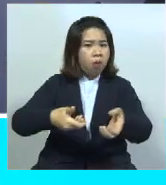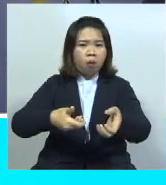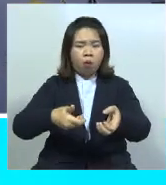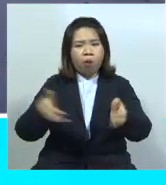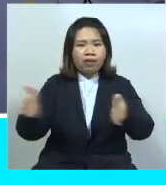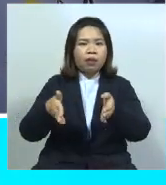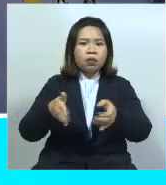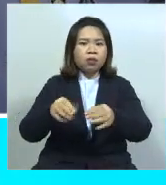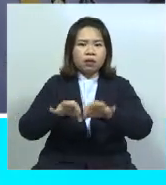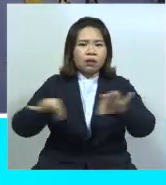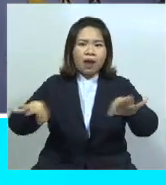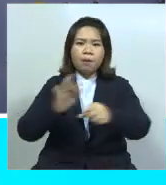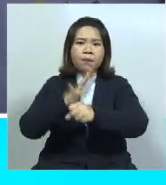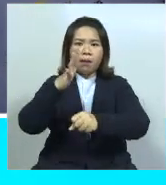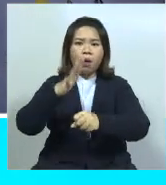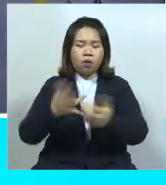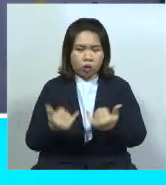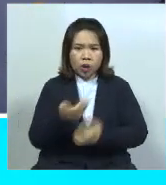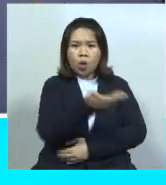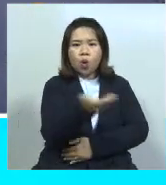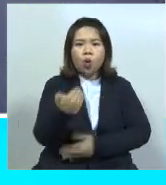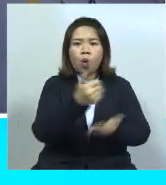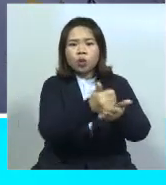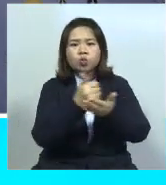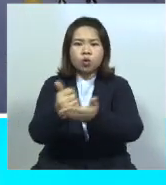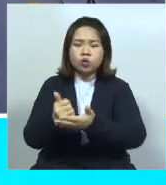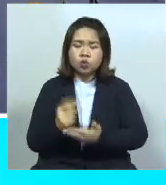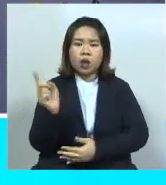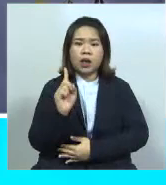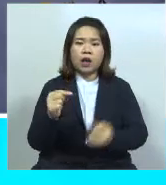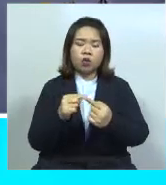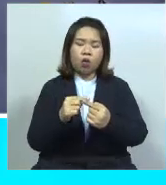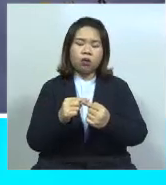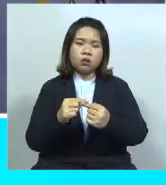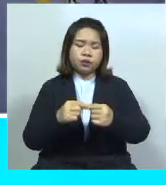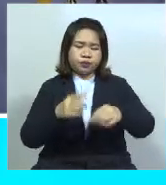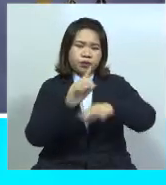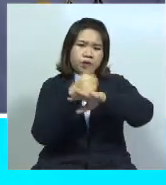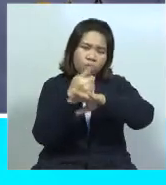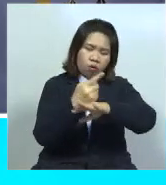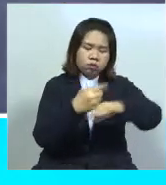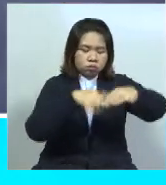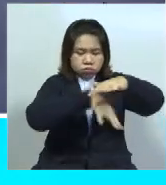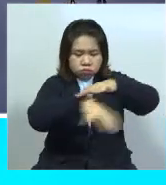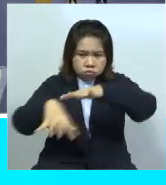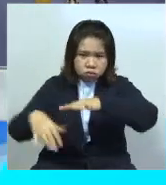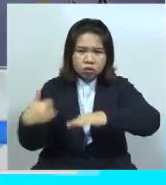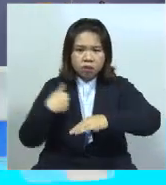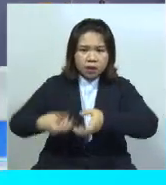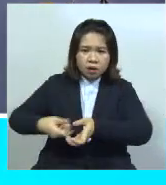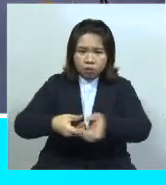พอนะครับตอนนี้ก็ได้ขอกำลังสนับสนุนขออุปกรณ์สนับสนุนไปไม่ว่าจะเป็นเรื่องโดรนไม่ว่าจะเป็นเรื่องสายส่งน้ำ